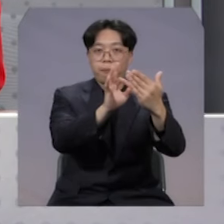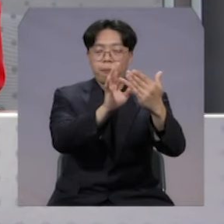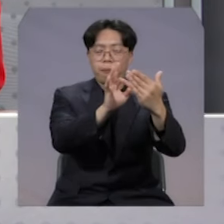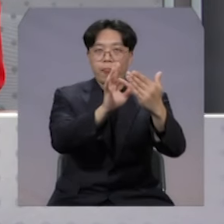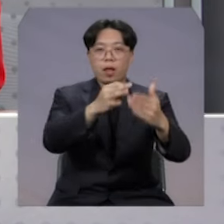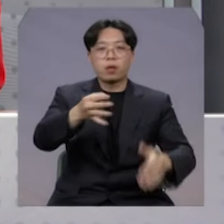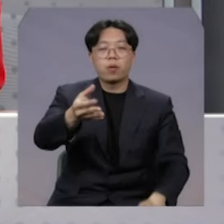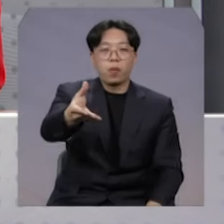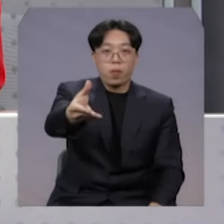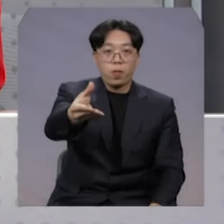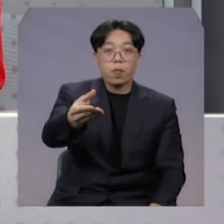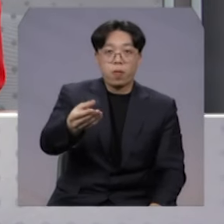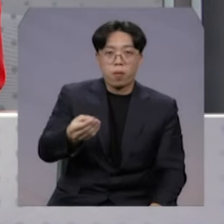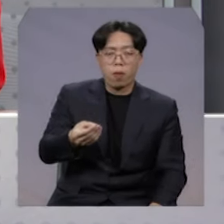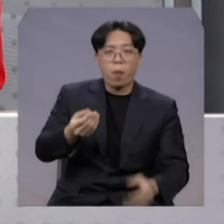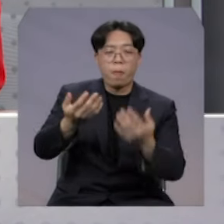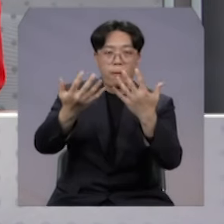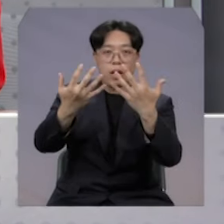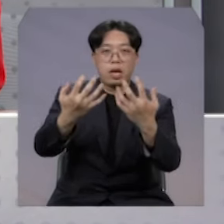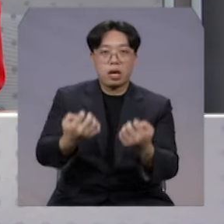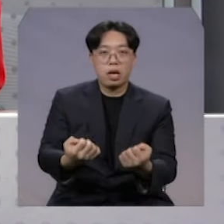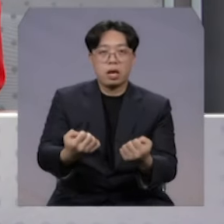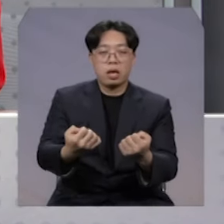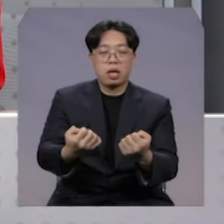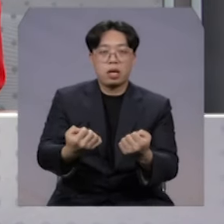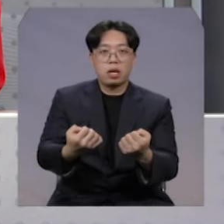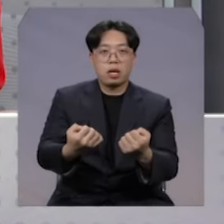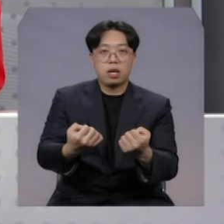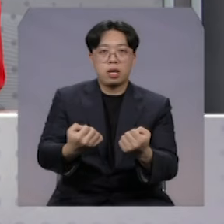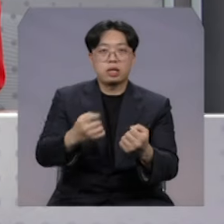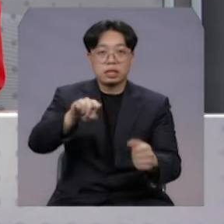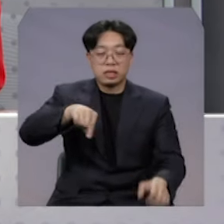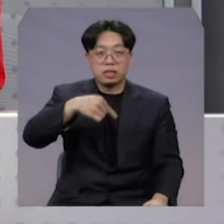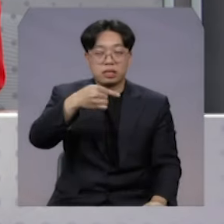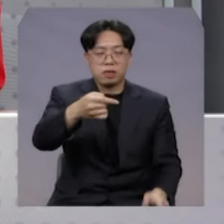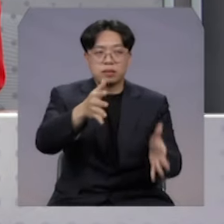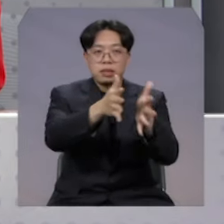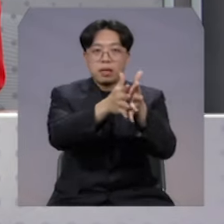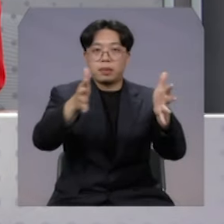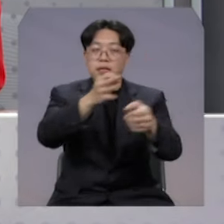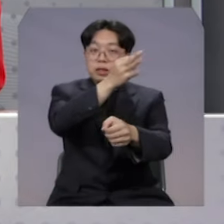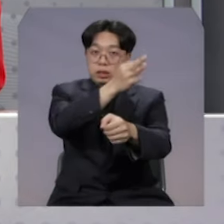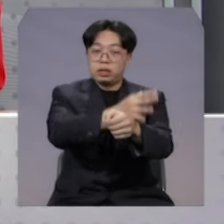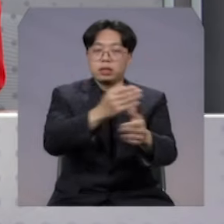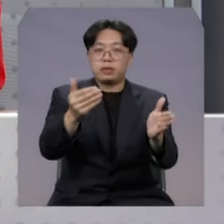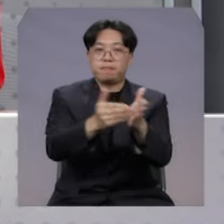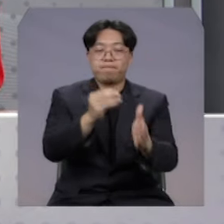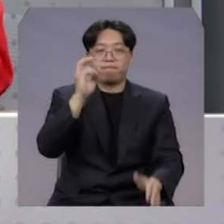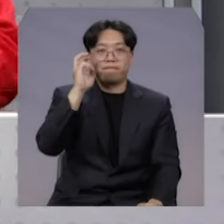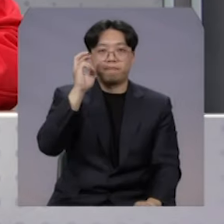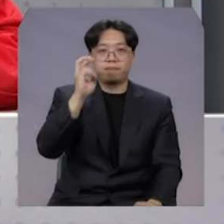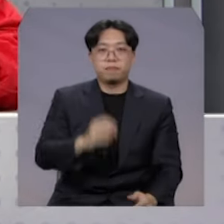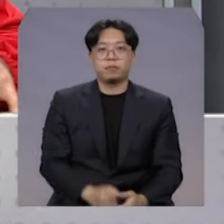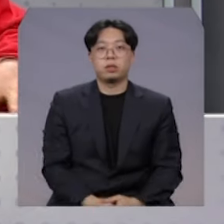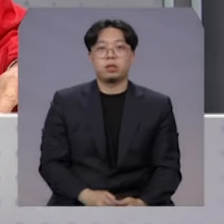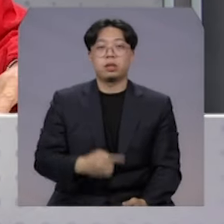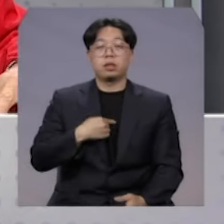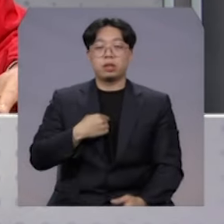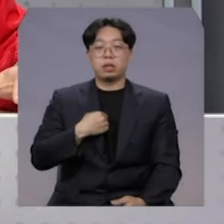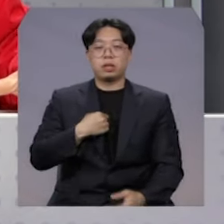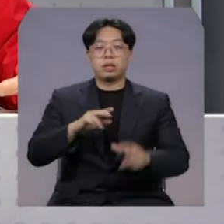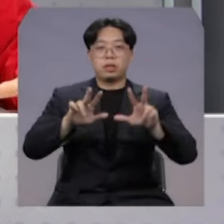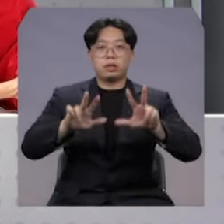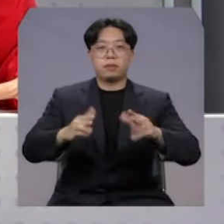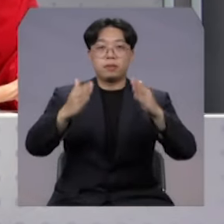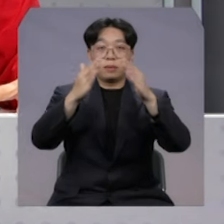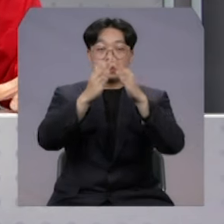많이 받아서 그 아파트를 구입한 것으로 보이는데요. 저는 사실 집 한 채 있는 사람으로서